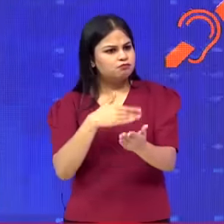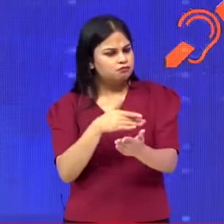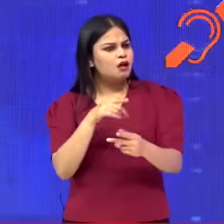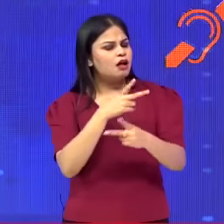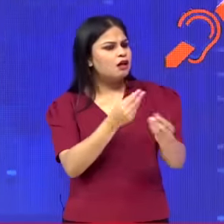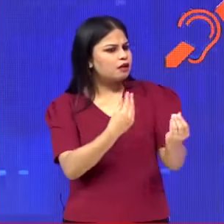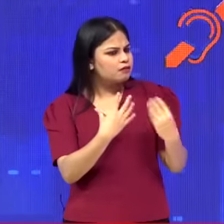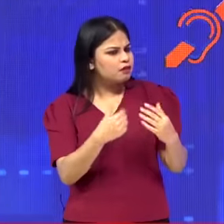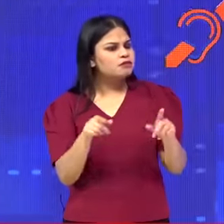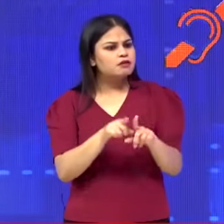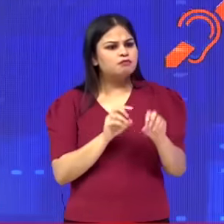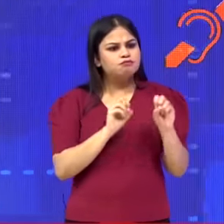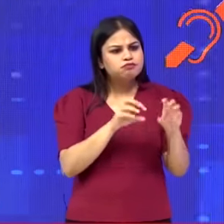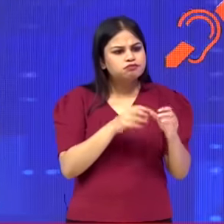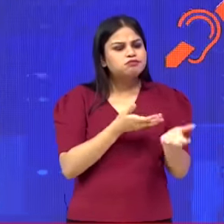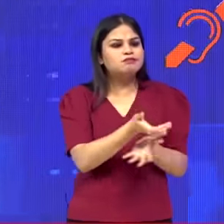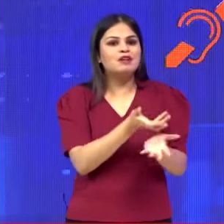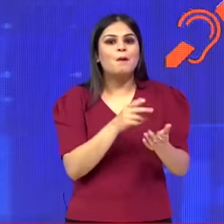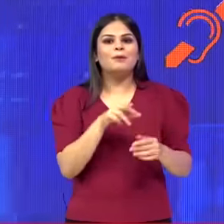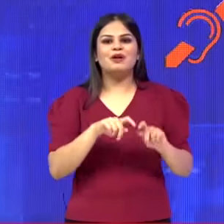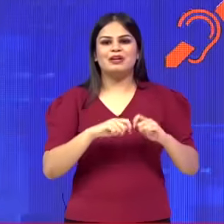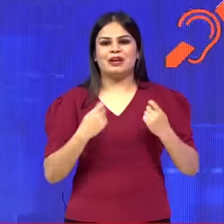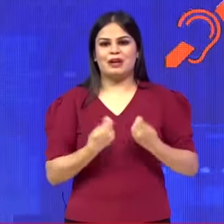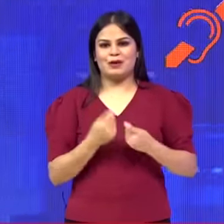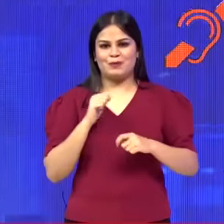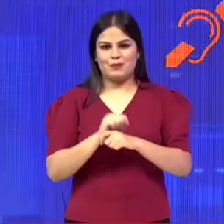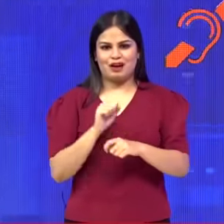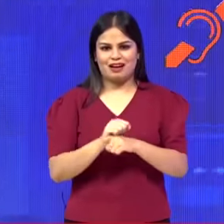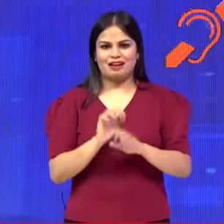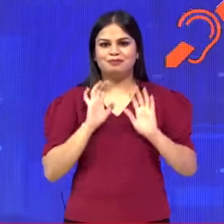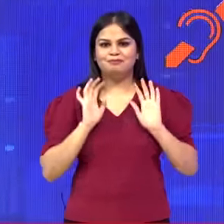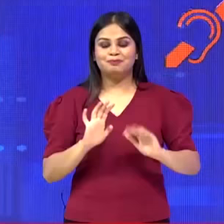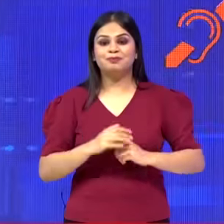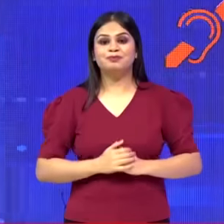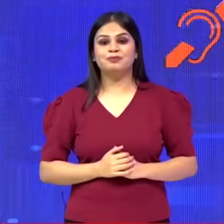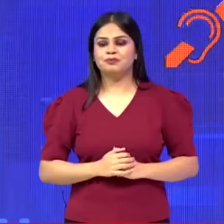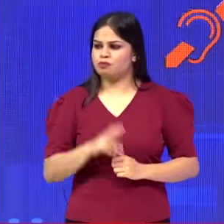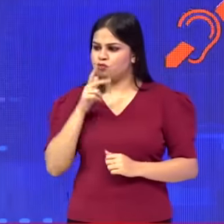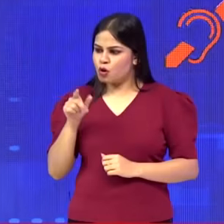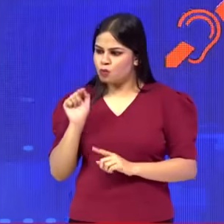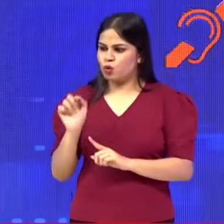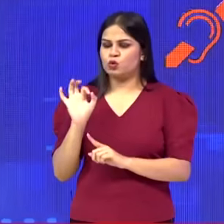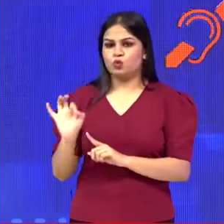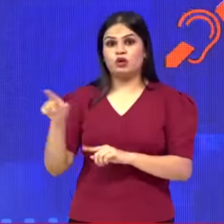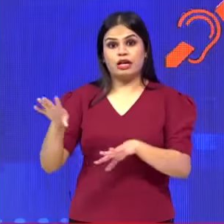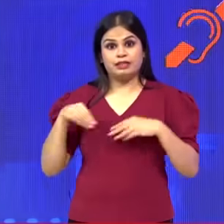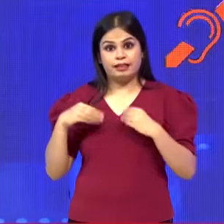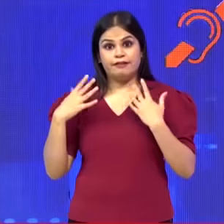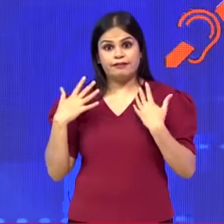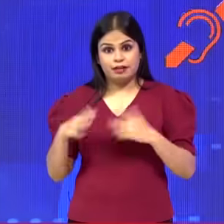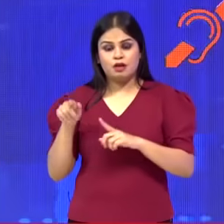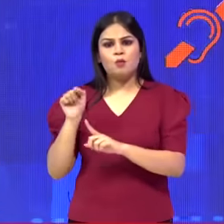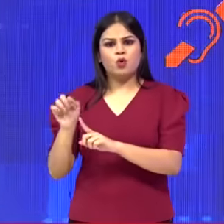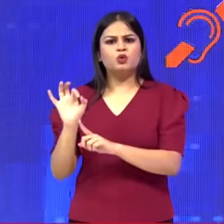जो फिल्म मेकिंग है वो एक टीम वर्क के साथ होता है। ये अच्छी बात है सलमान, आपने एक्सेप्ट किया, ये